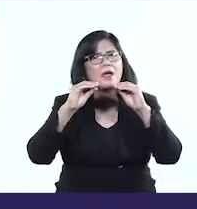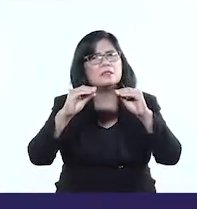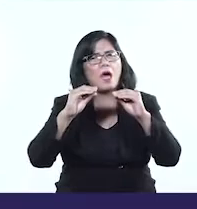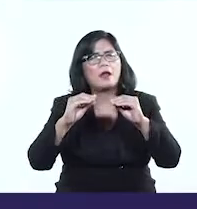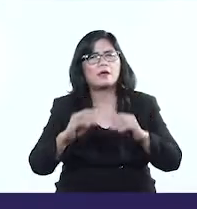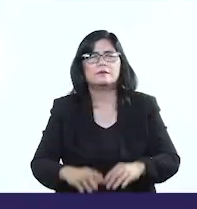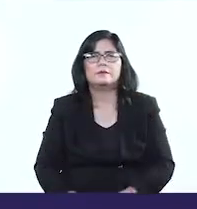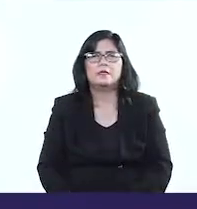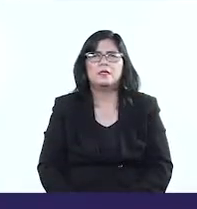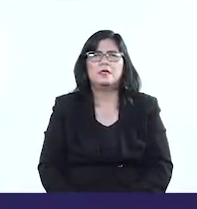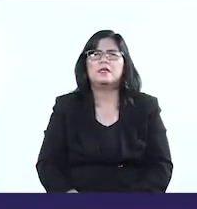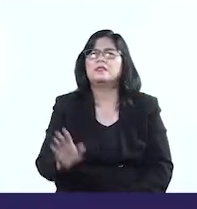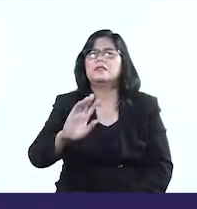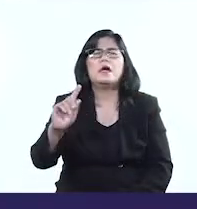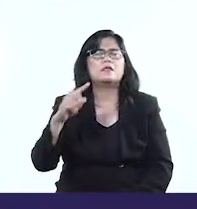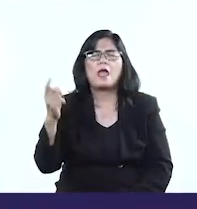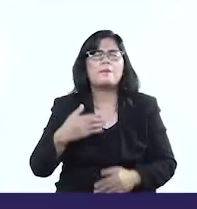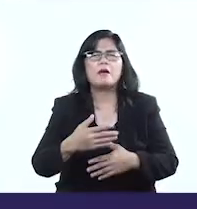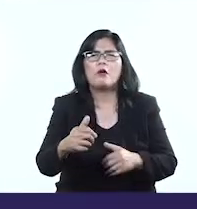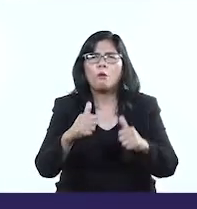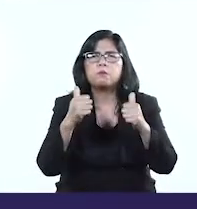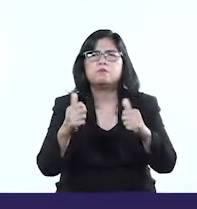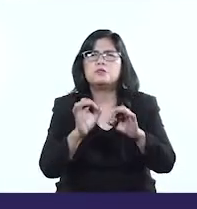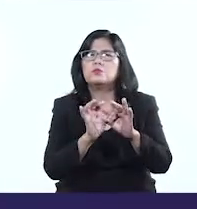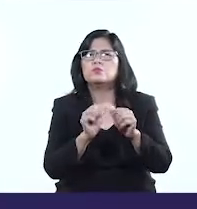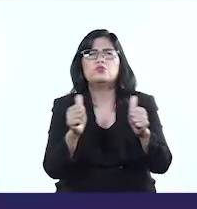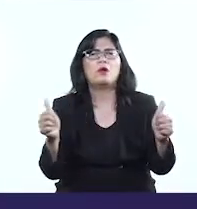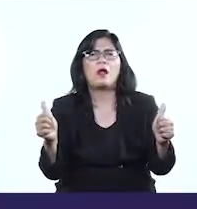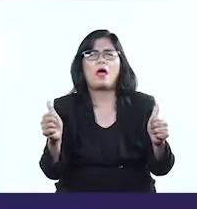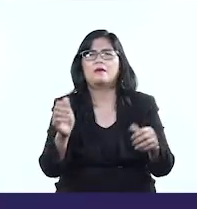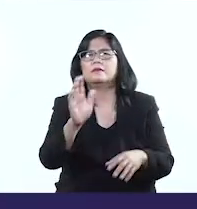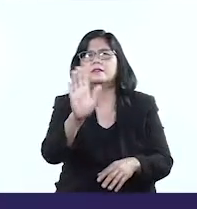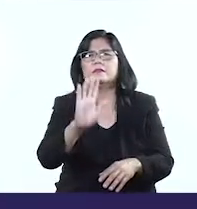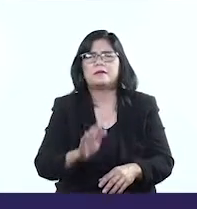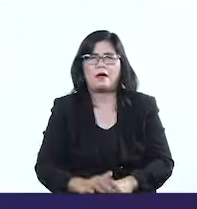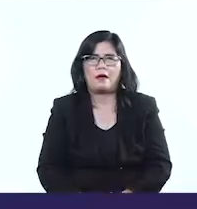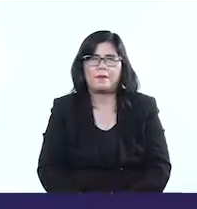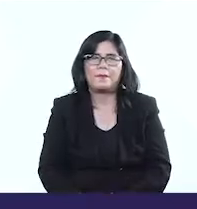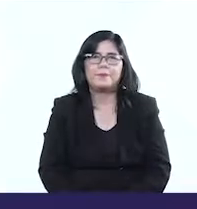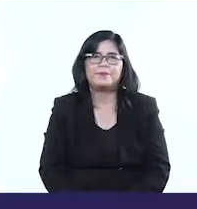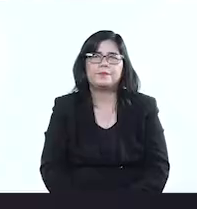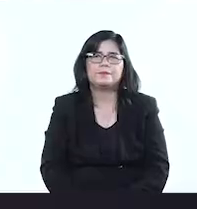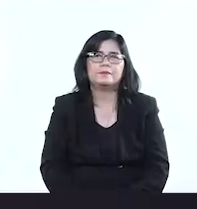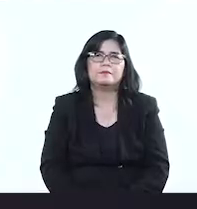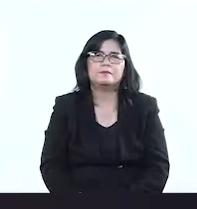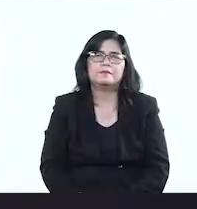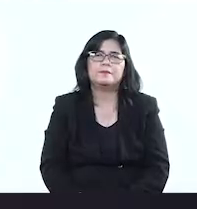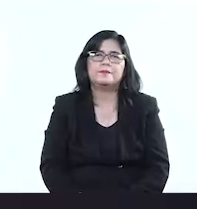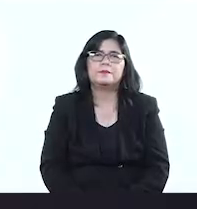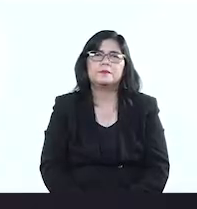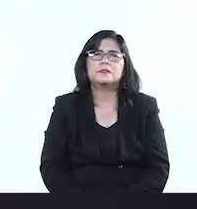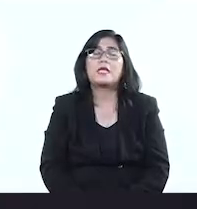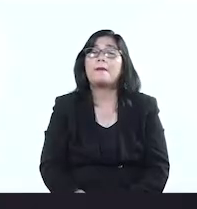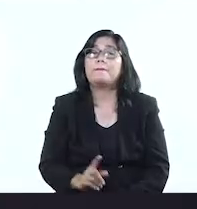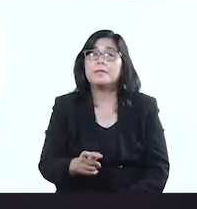berkhotbah dan mengajar tidak selamanya hebat tidak selamanya sempurna tidak selamanya bisa persis seperti yang berharap Hai tapi